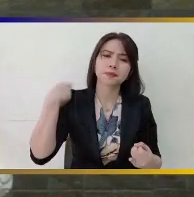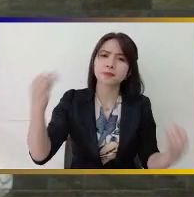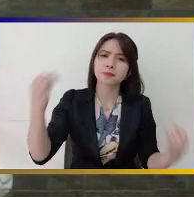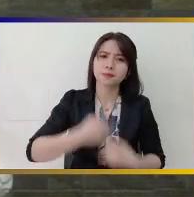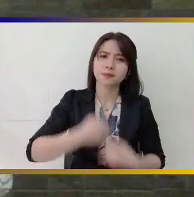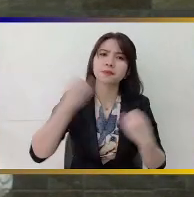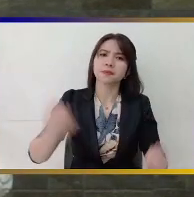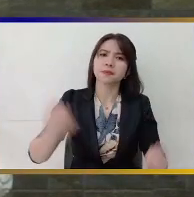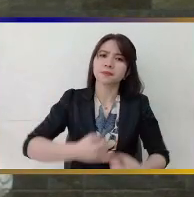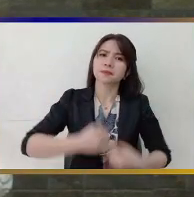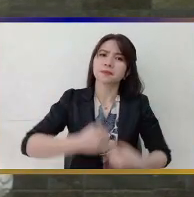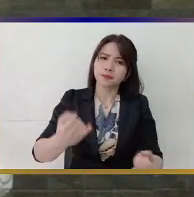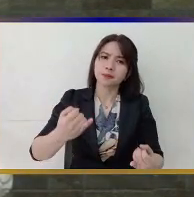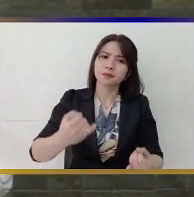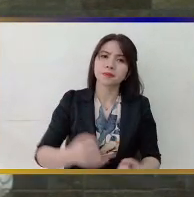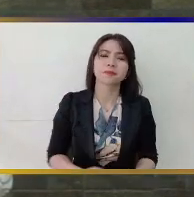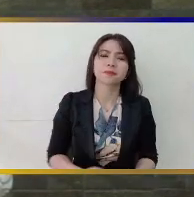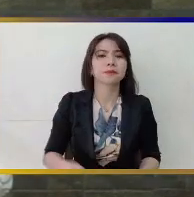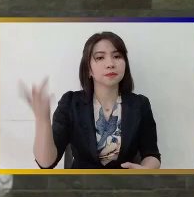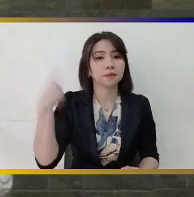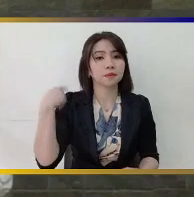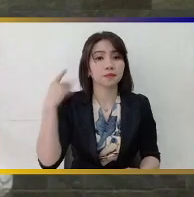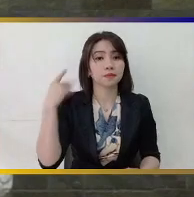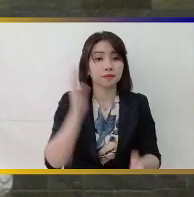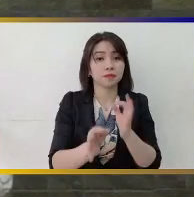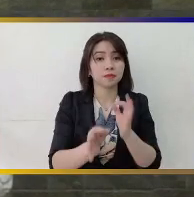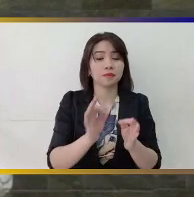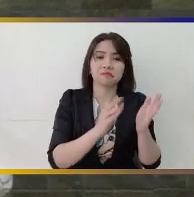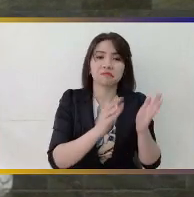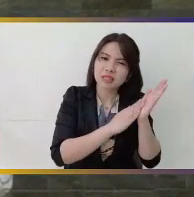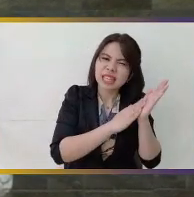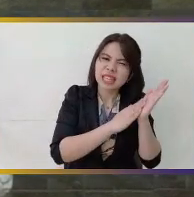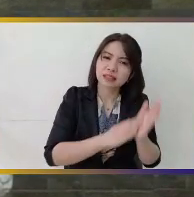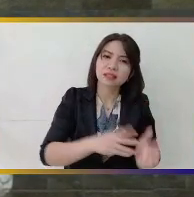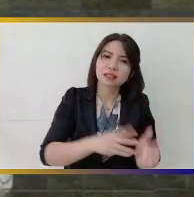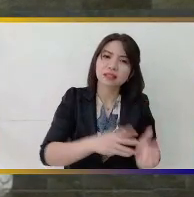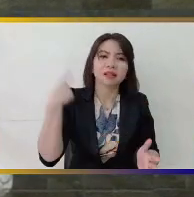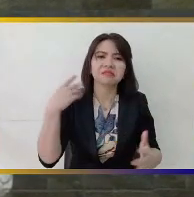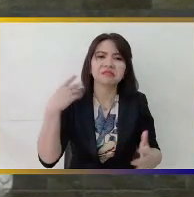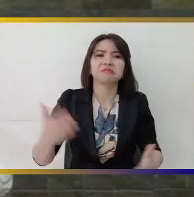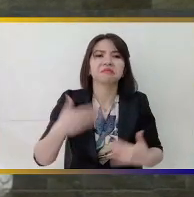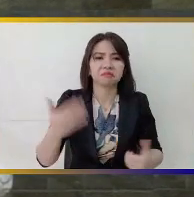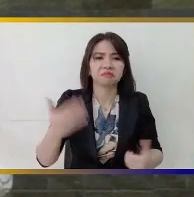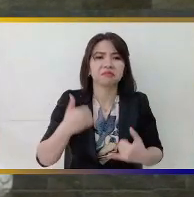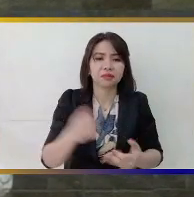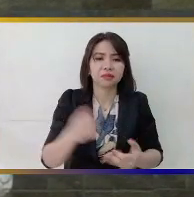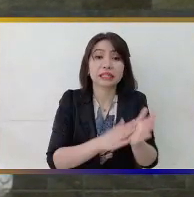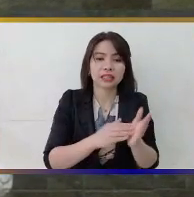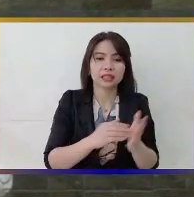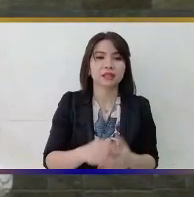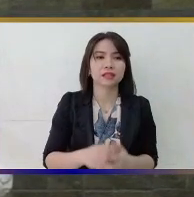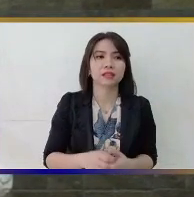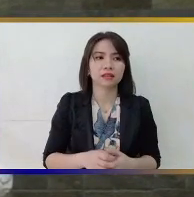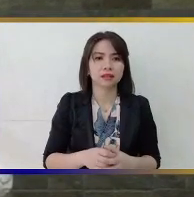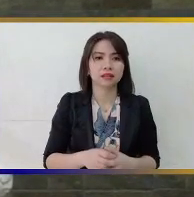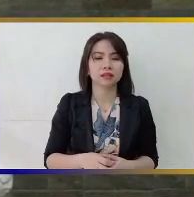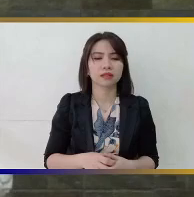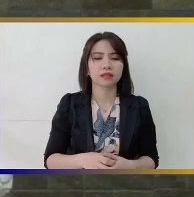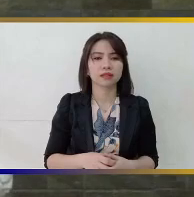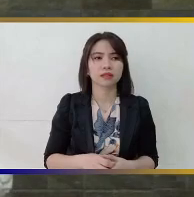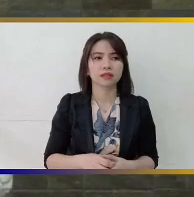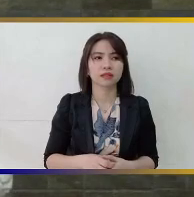Excitement? There is excitement right there. Why? As long as we are in Christ, and